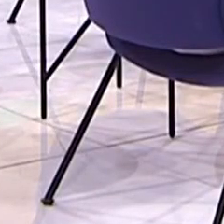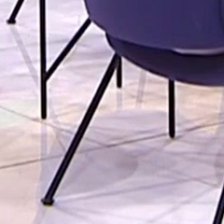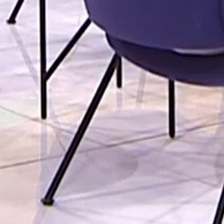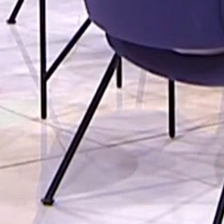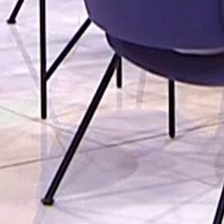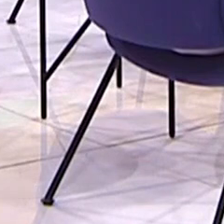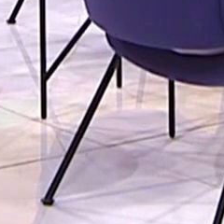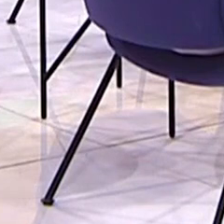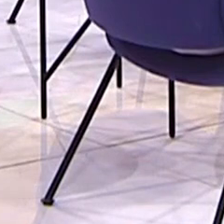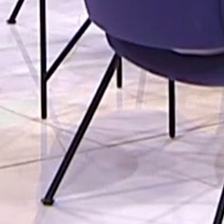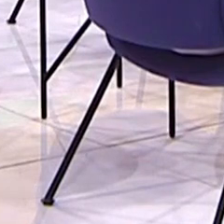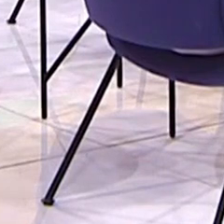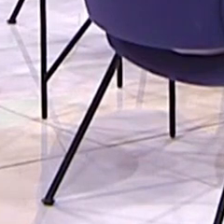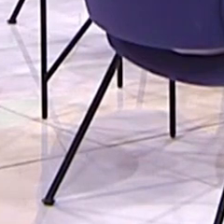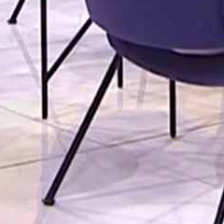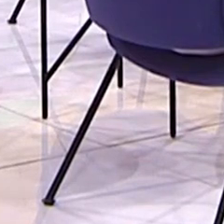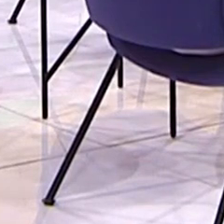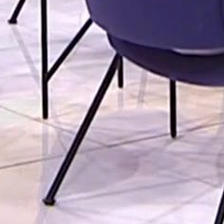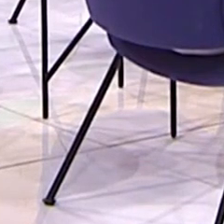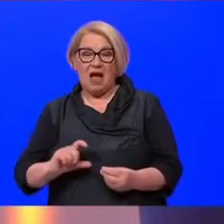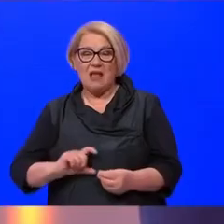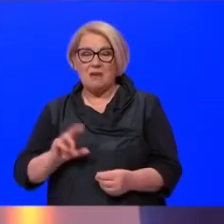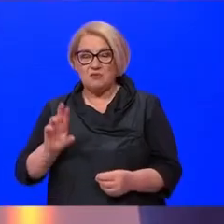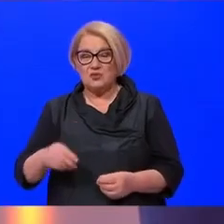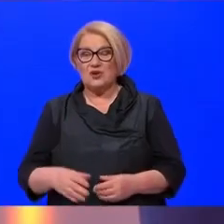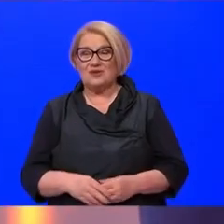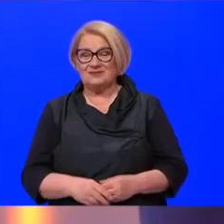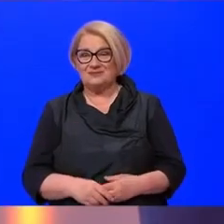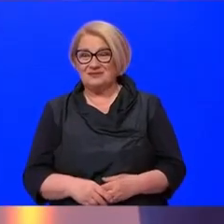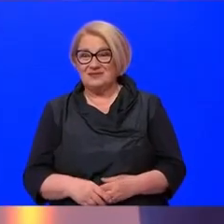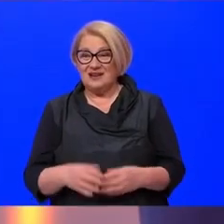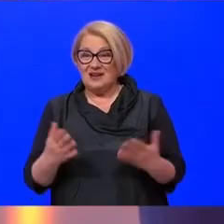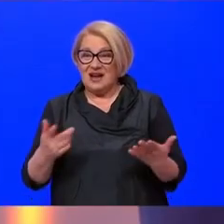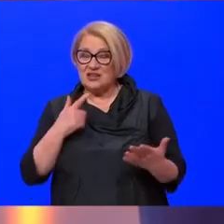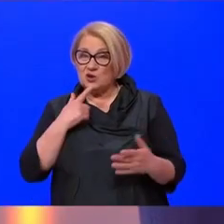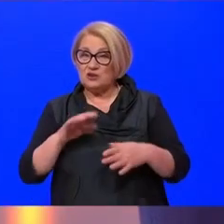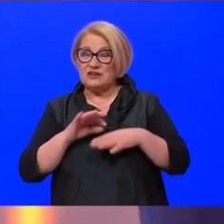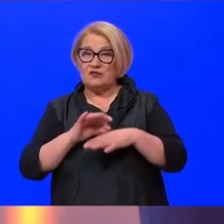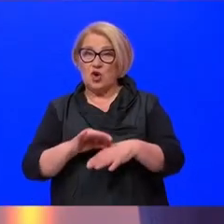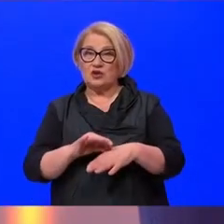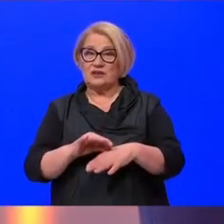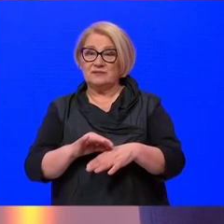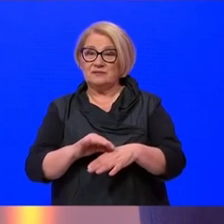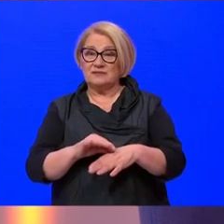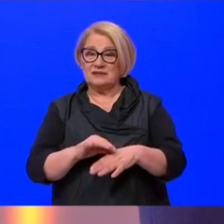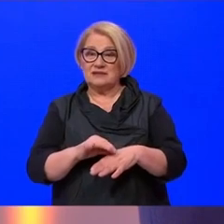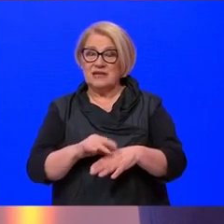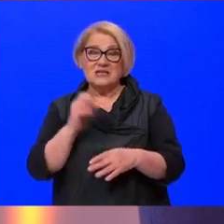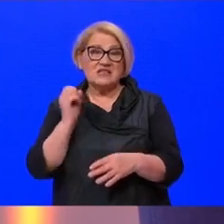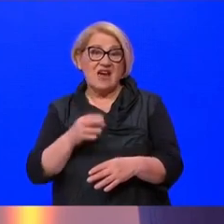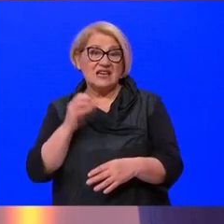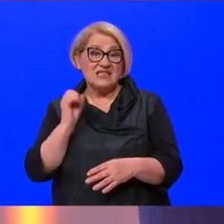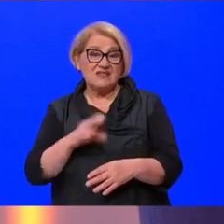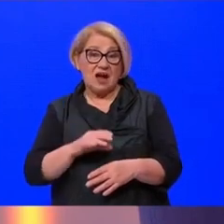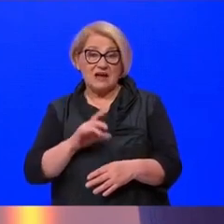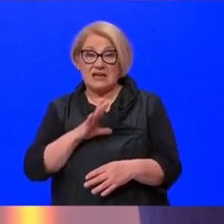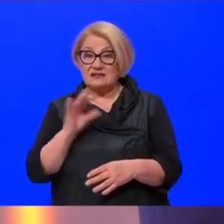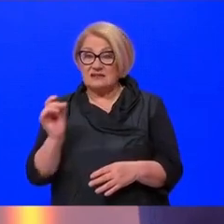40 tisuća eura. Oko 40 tisuća eura. Evo, a ko tebe vodi? Gotovo svaki dan ideš